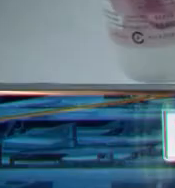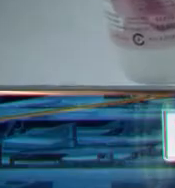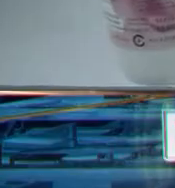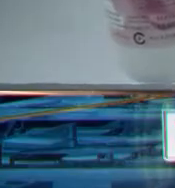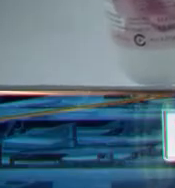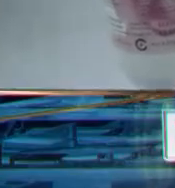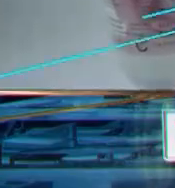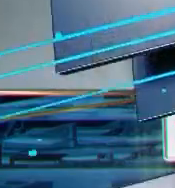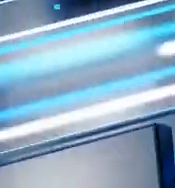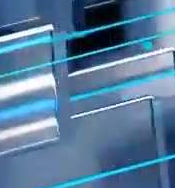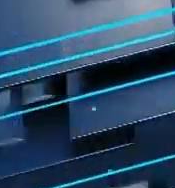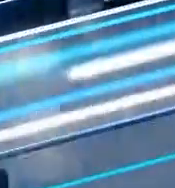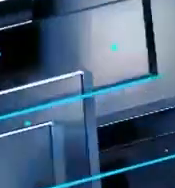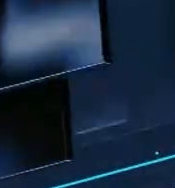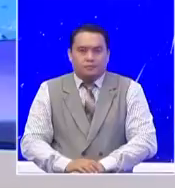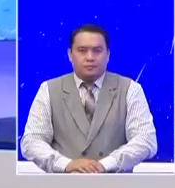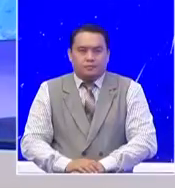болды.